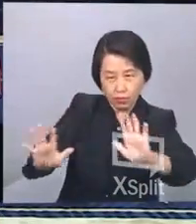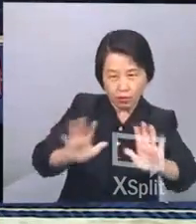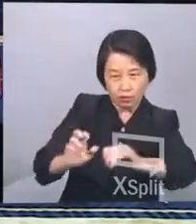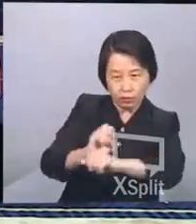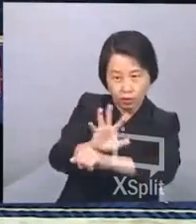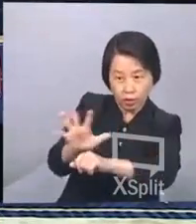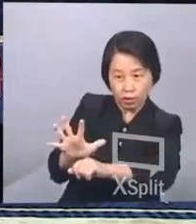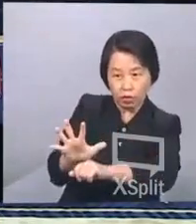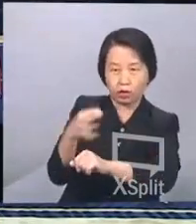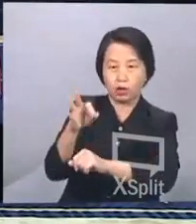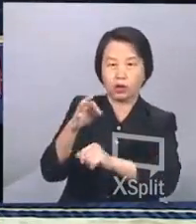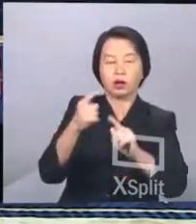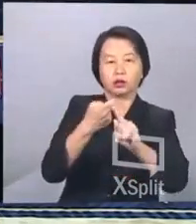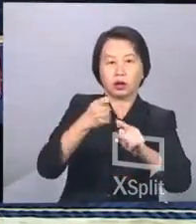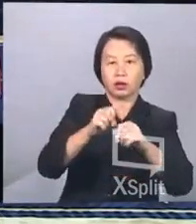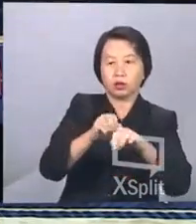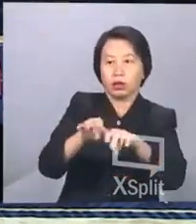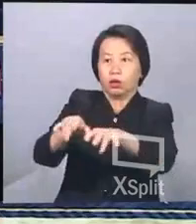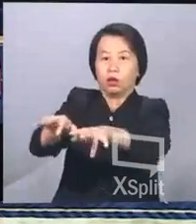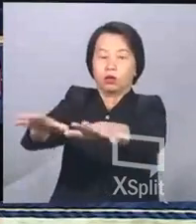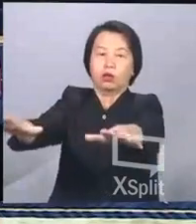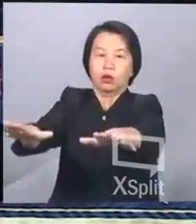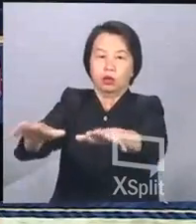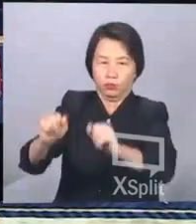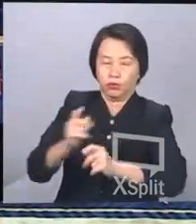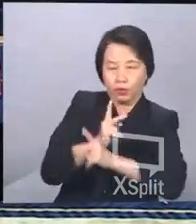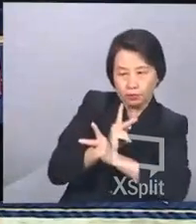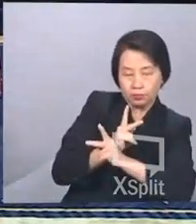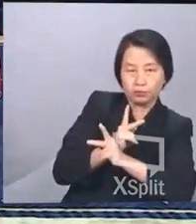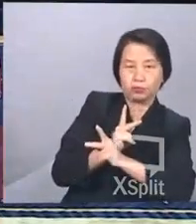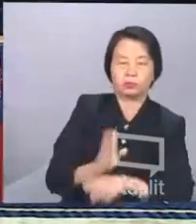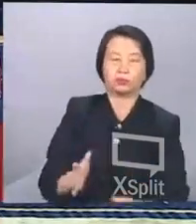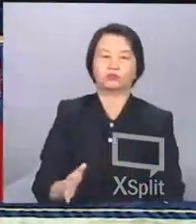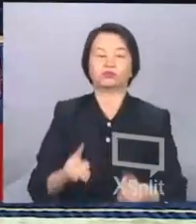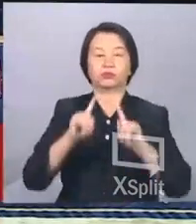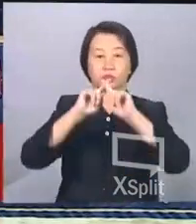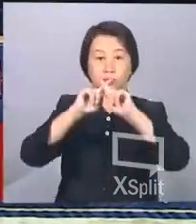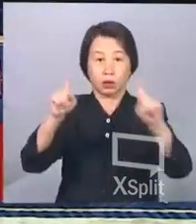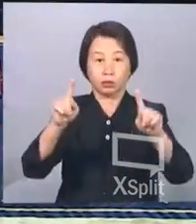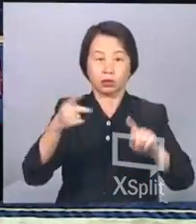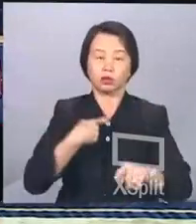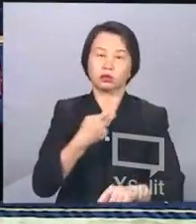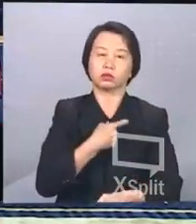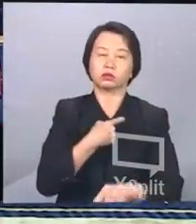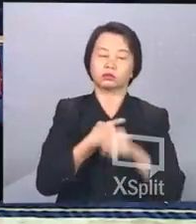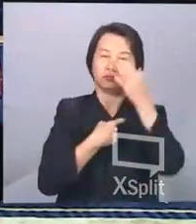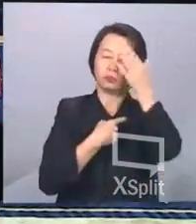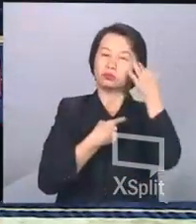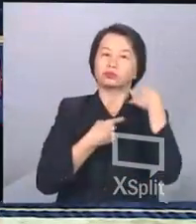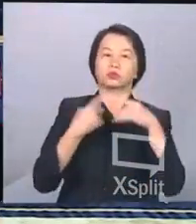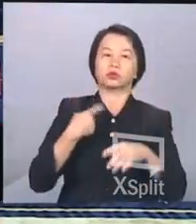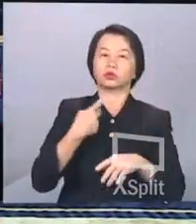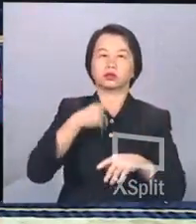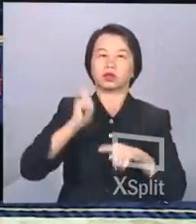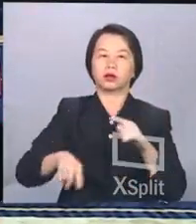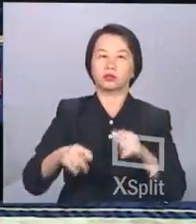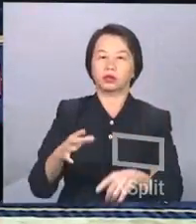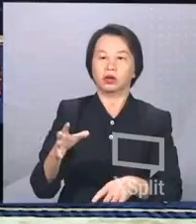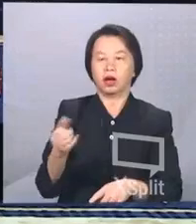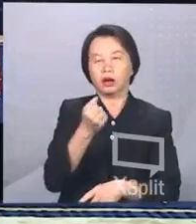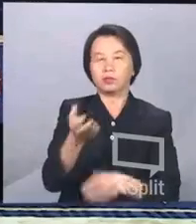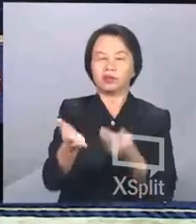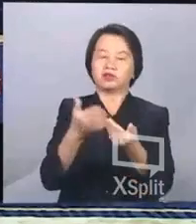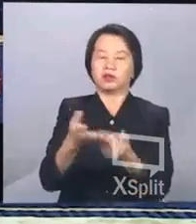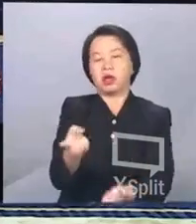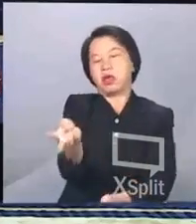membelah sini daripada terus menular Hai namun begitu kita tidak boleh mengambil mudah